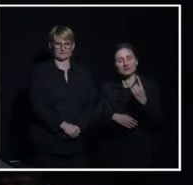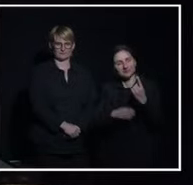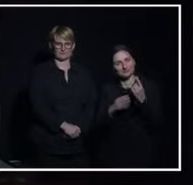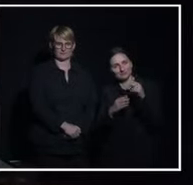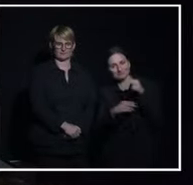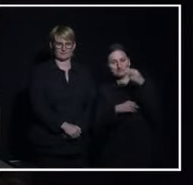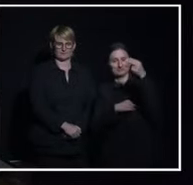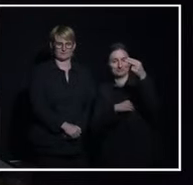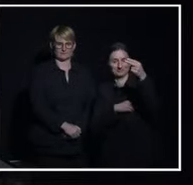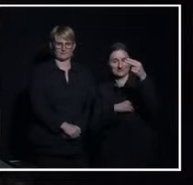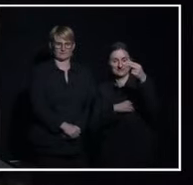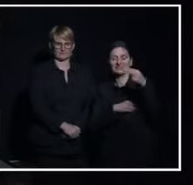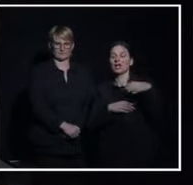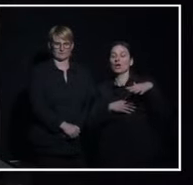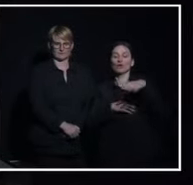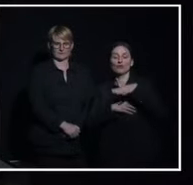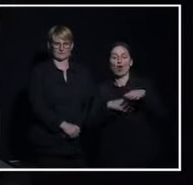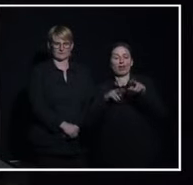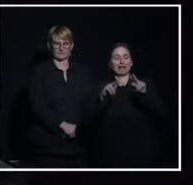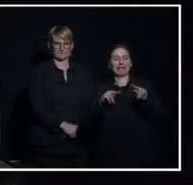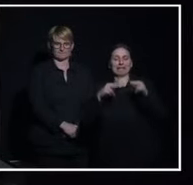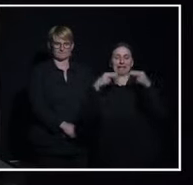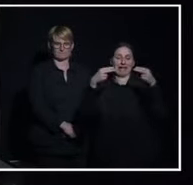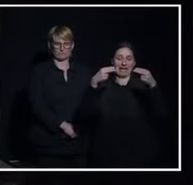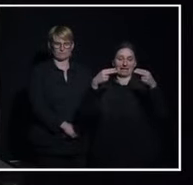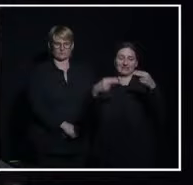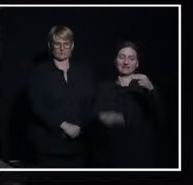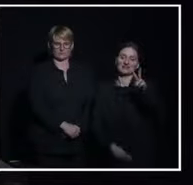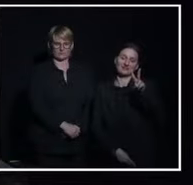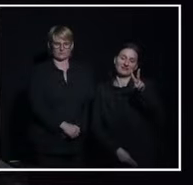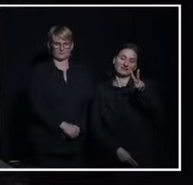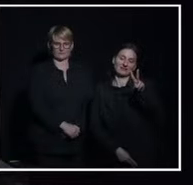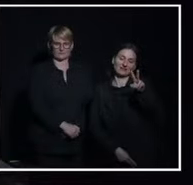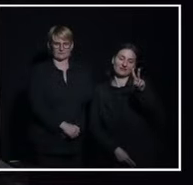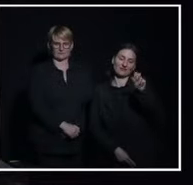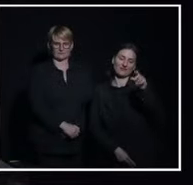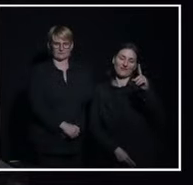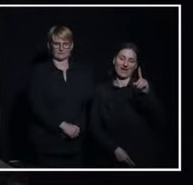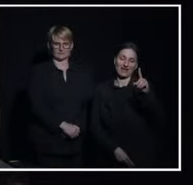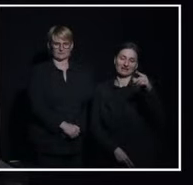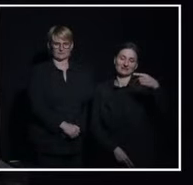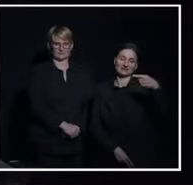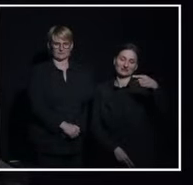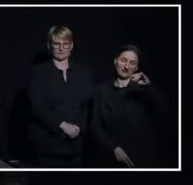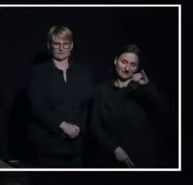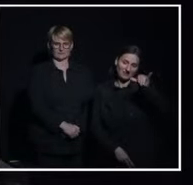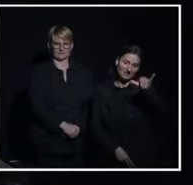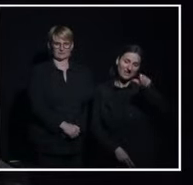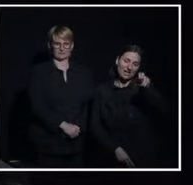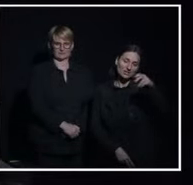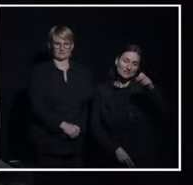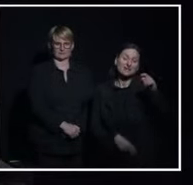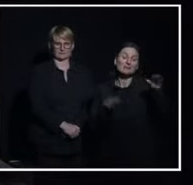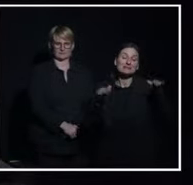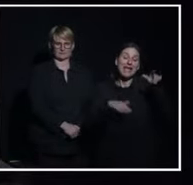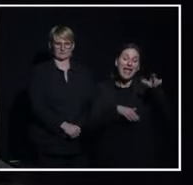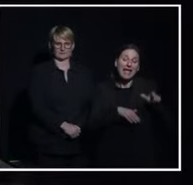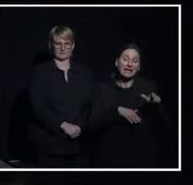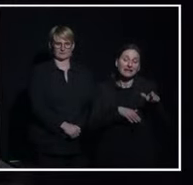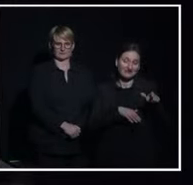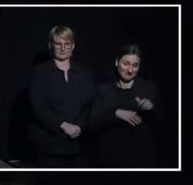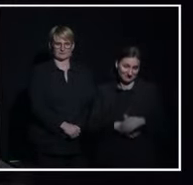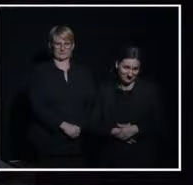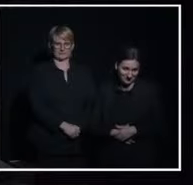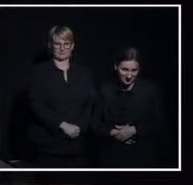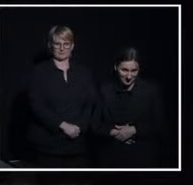also eine hohe Auszeichnung von Yad Vashem. Und jetzt steht neben mir Angela Ziegel-Gensberger, sie ist die Enkelin. Wie